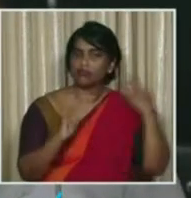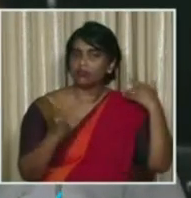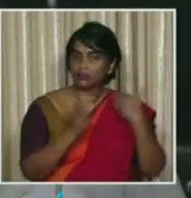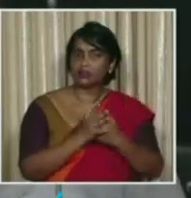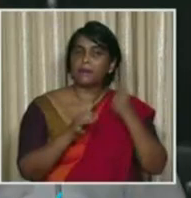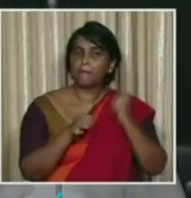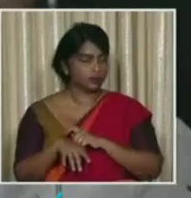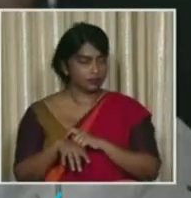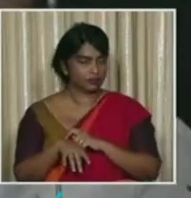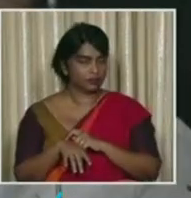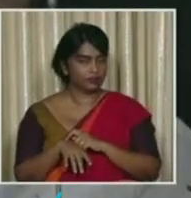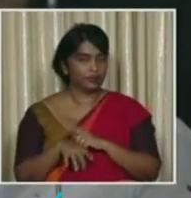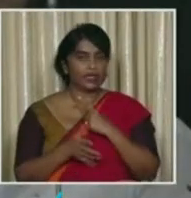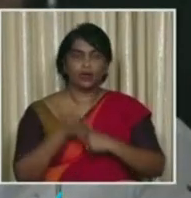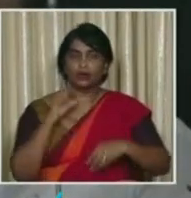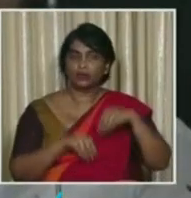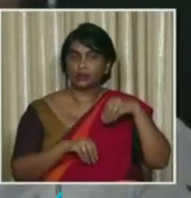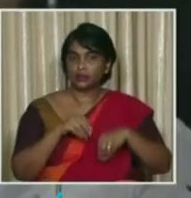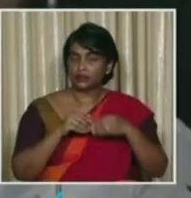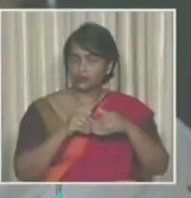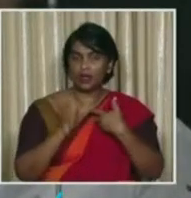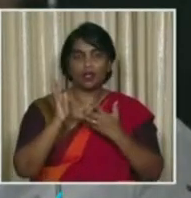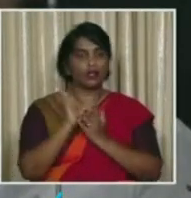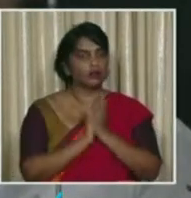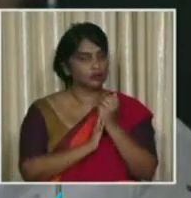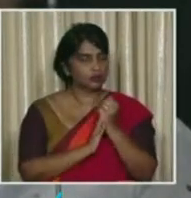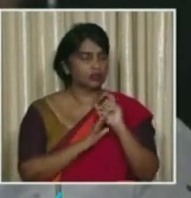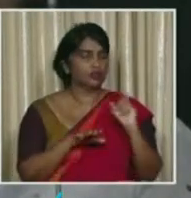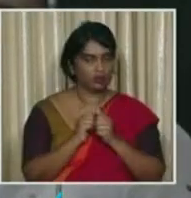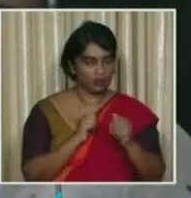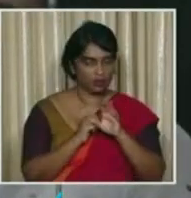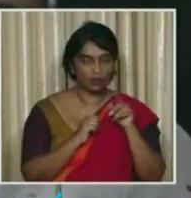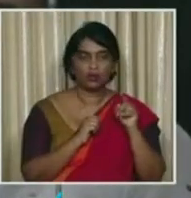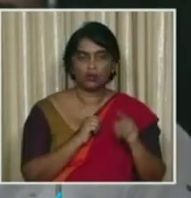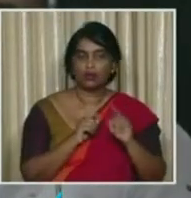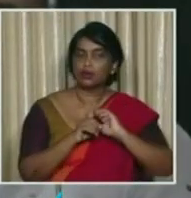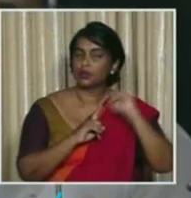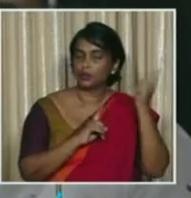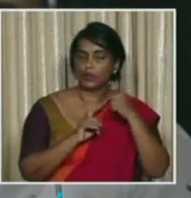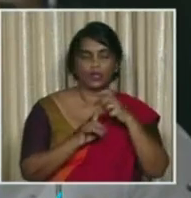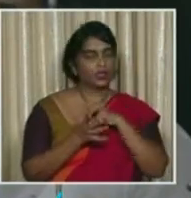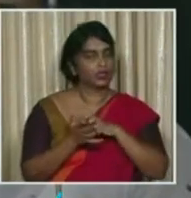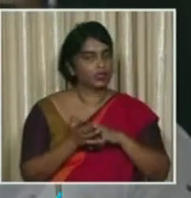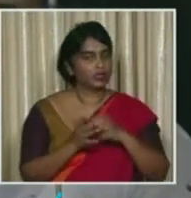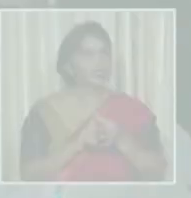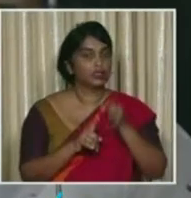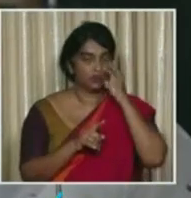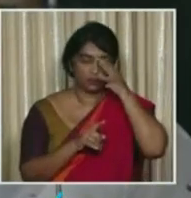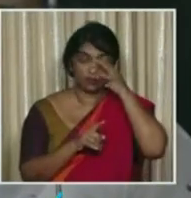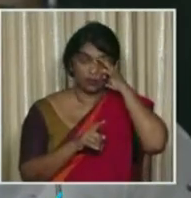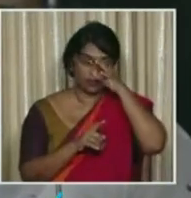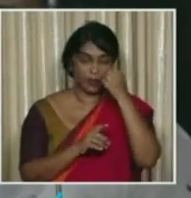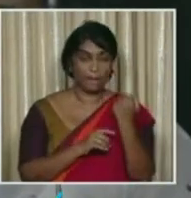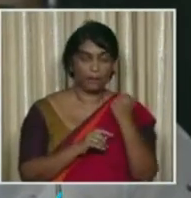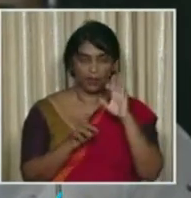ප්‍රශ්න ඇසීමේ අර්ථයක් නැහැ. ඡන්දය පැවැත්වීම පිළිබඳ අයිතිය කොමිෂන් සභාවට තිබෙන. සෑම දිස්ත්‍රික්කයකටම ජනාධිපතිතුමා